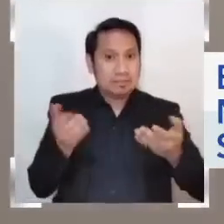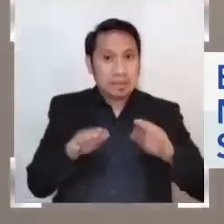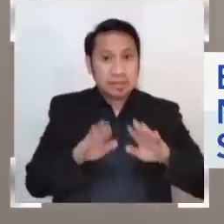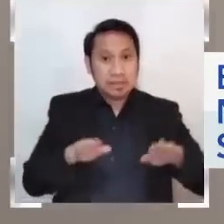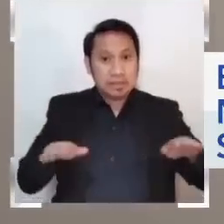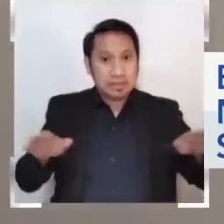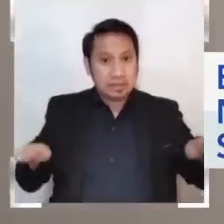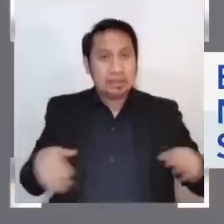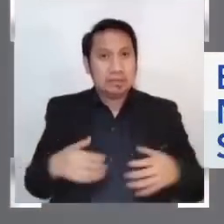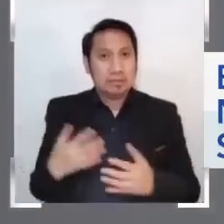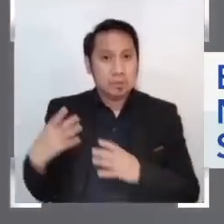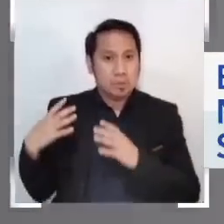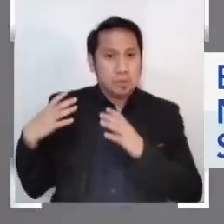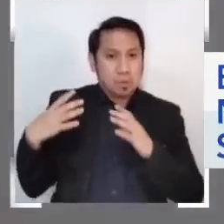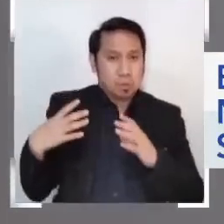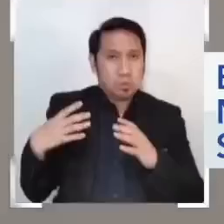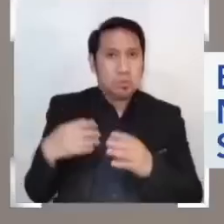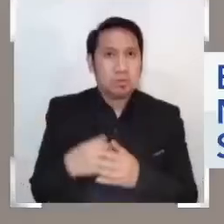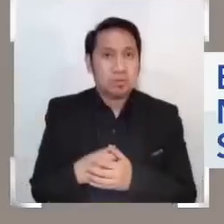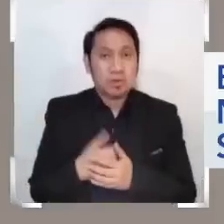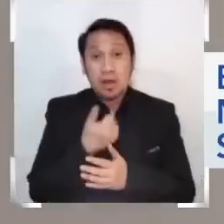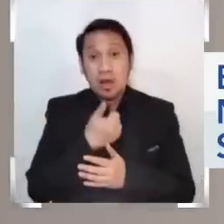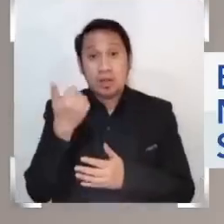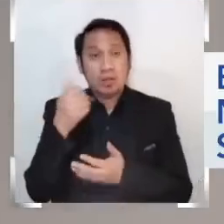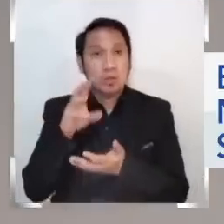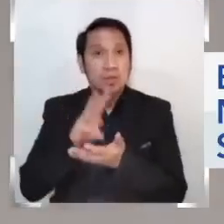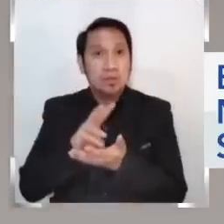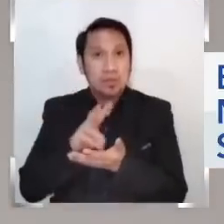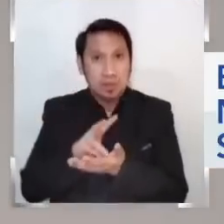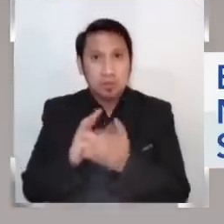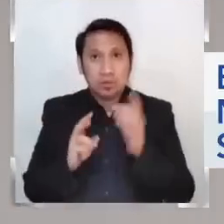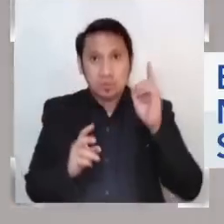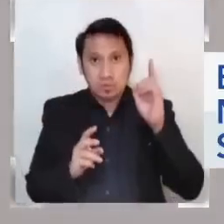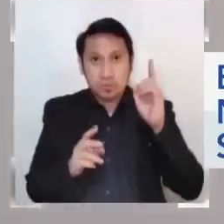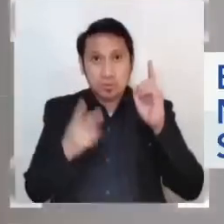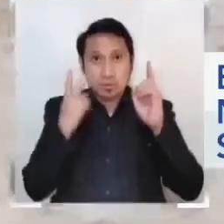Sa bayan naman ng Palimbang, nawasak sa tindi ng hampas ang araw ng isang tulay.